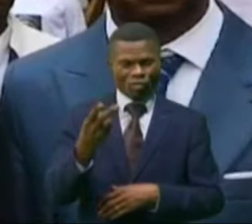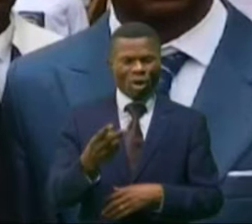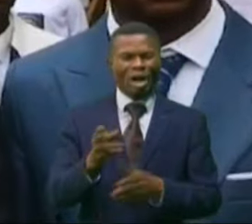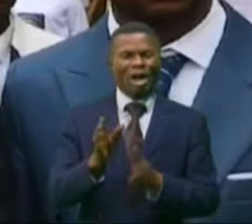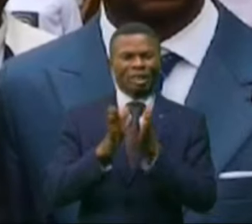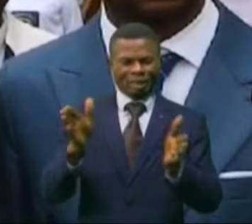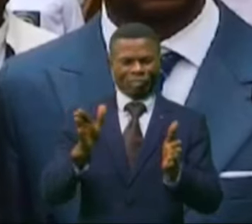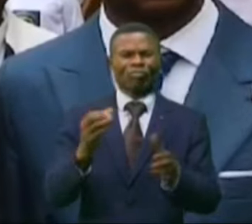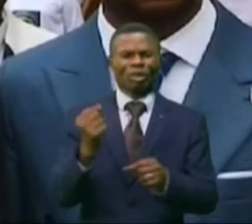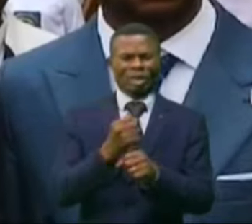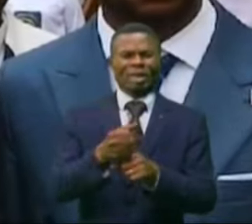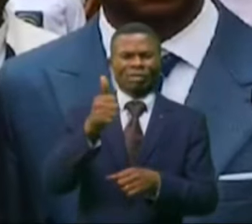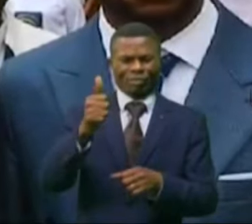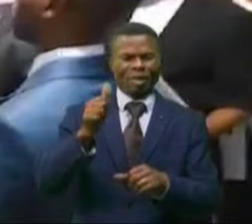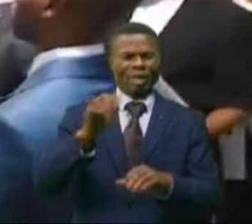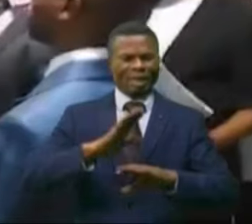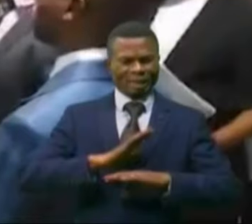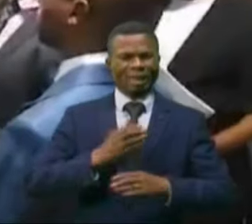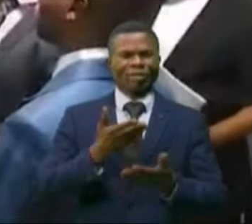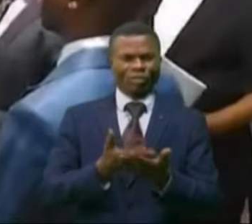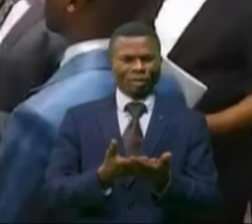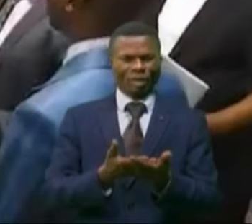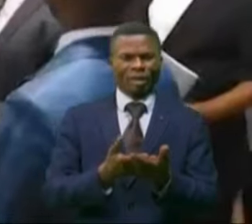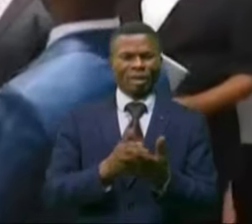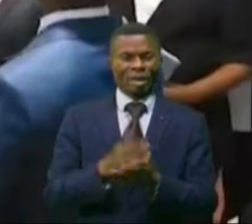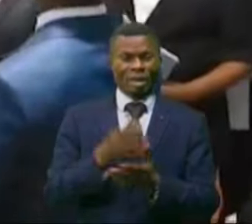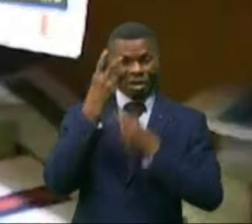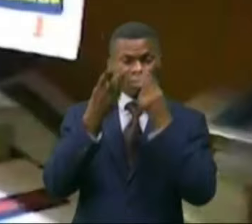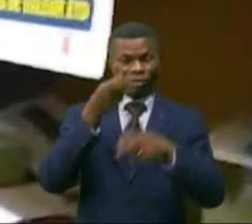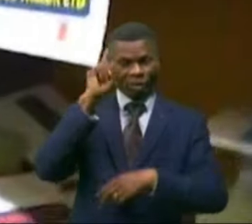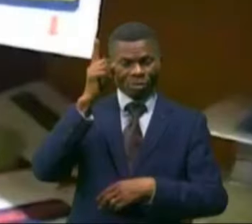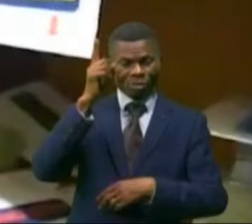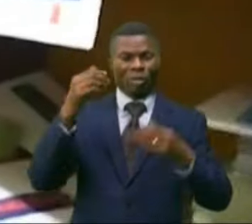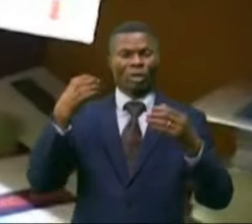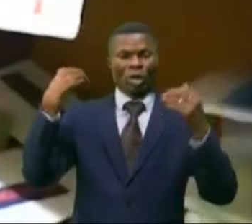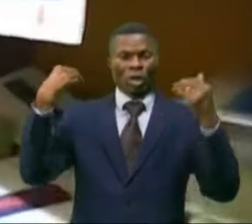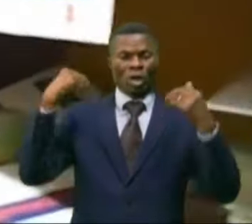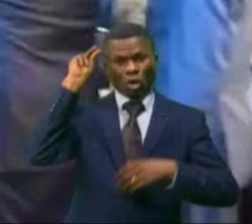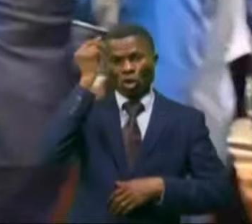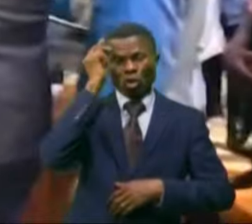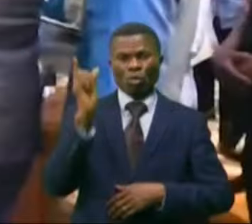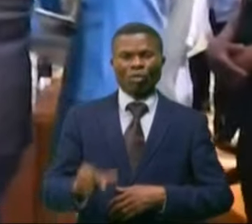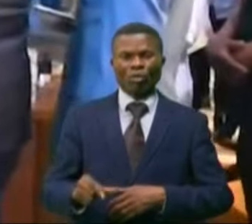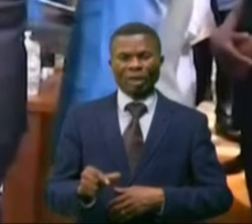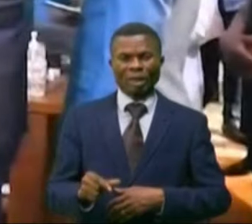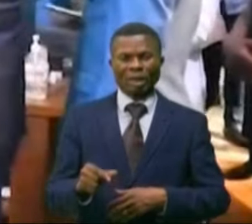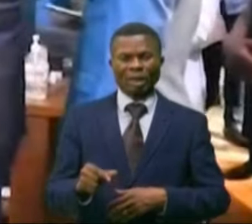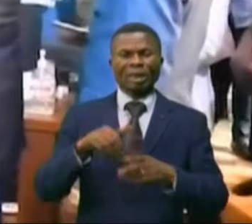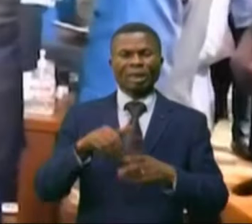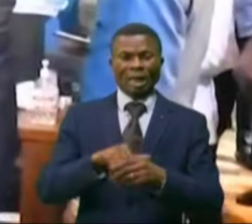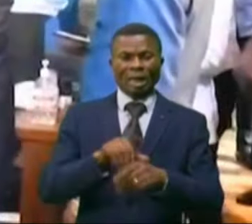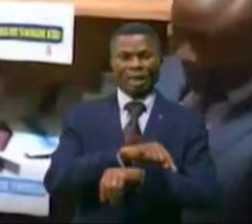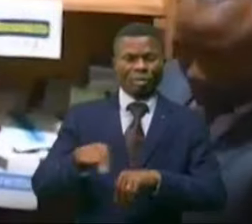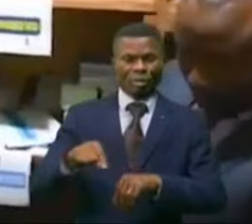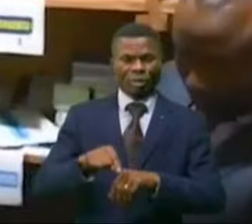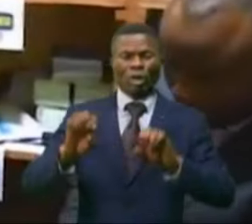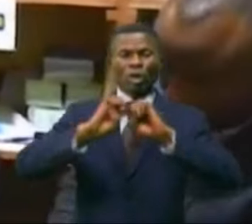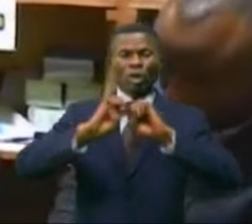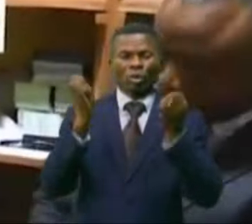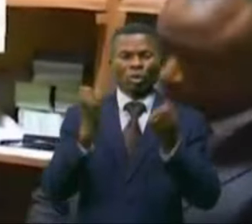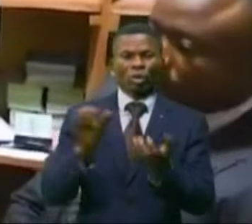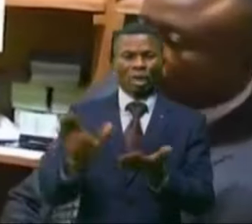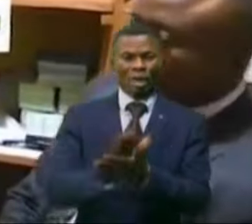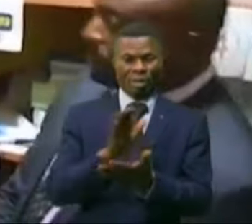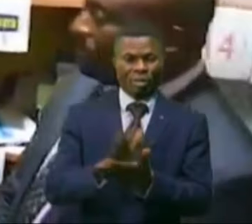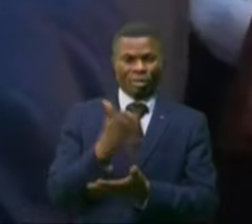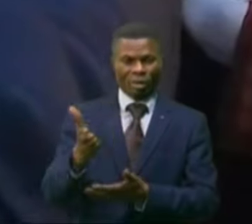générale, nous sommes tous satisfaits. Cette première visite du chef de l'exécutif provincial dans les installations de l'imprimerie de la province